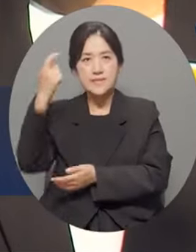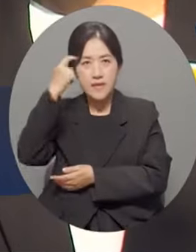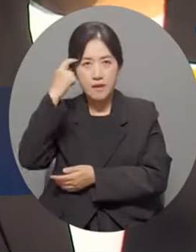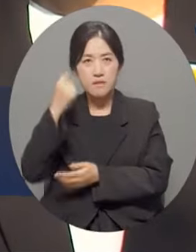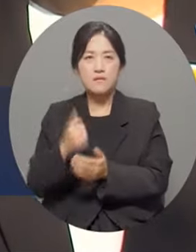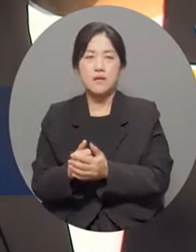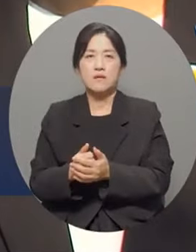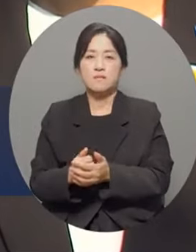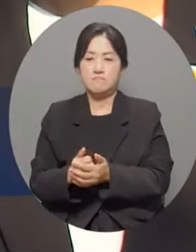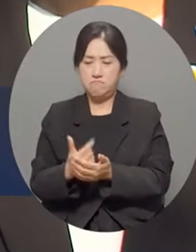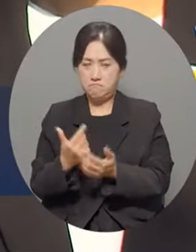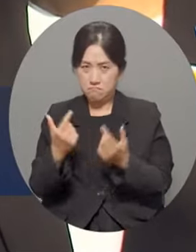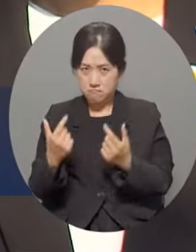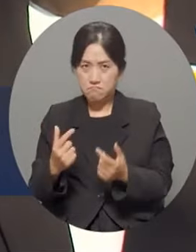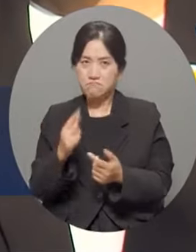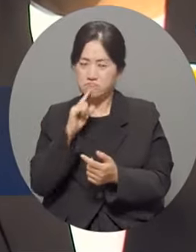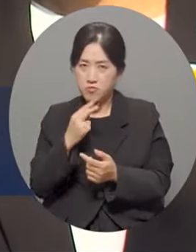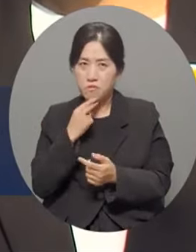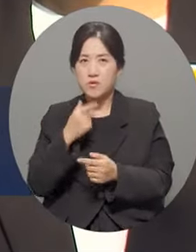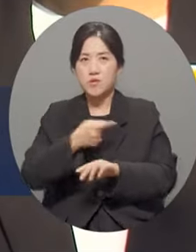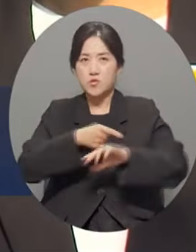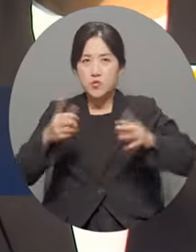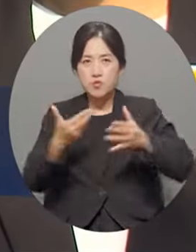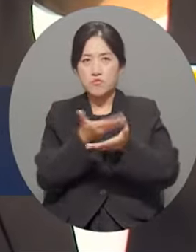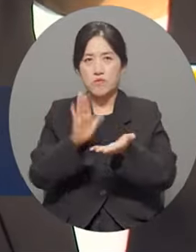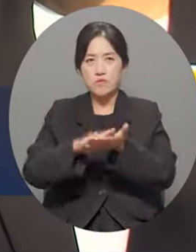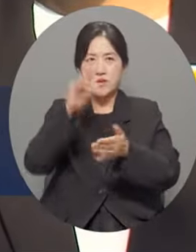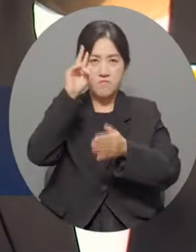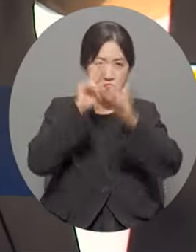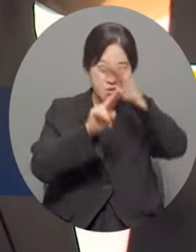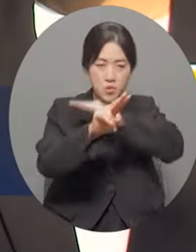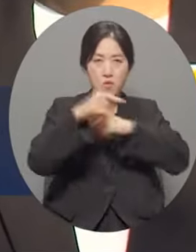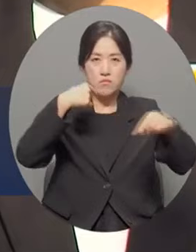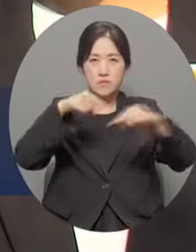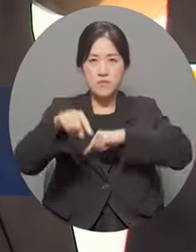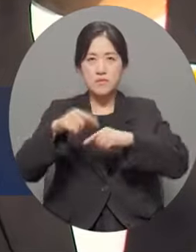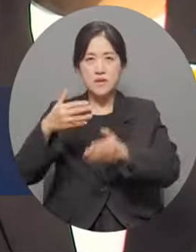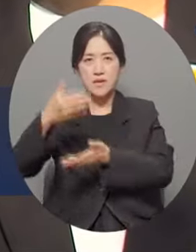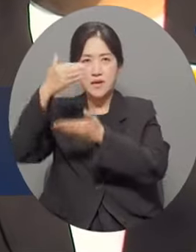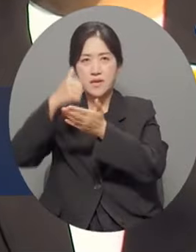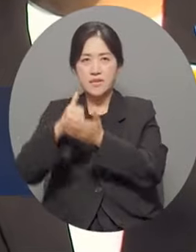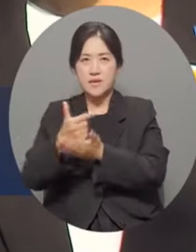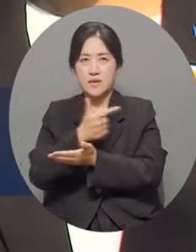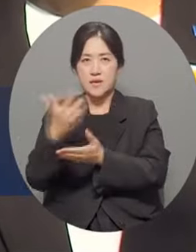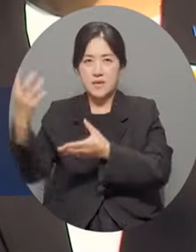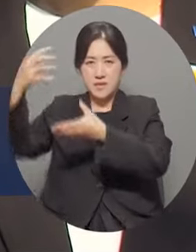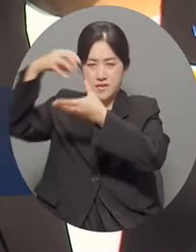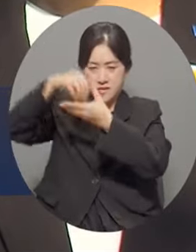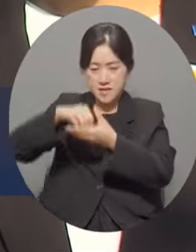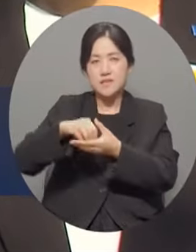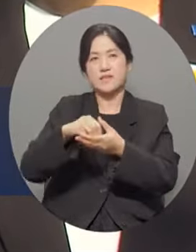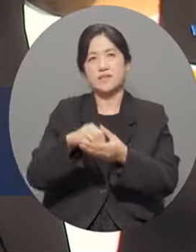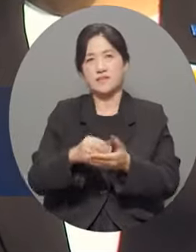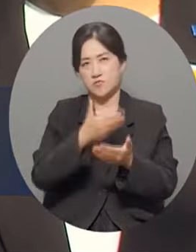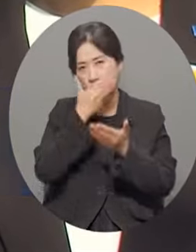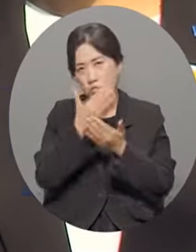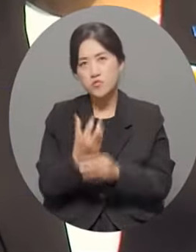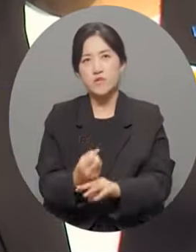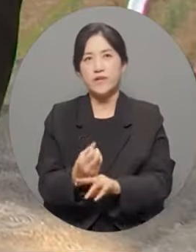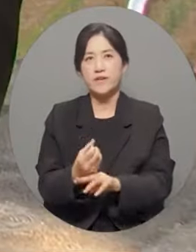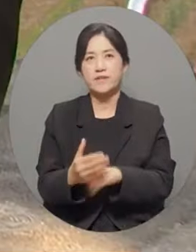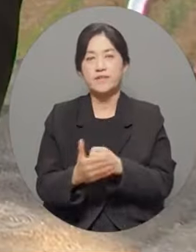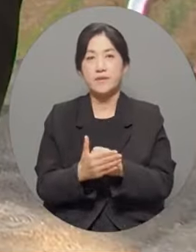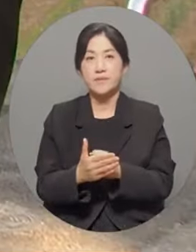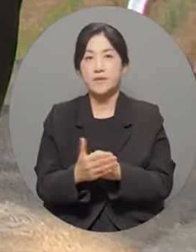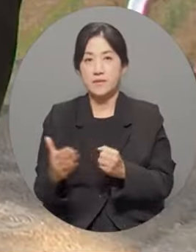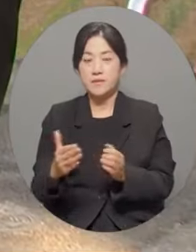당연히 조국 혁신당이 의 그 비전과 정책과 가치의 아주 소중한 귀중한 일부분이기 때문에.